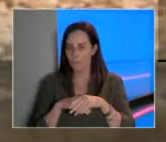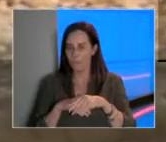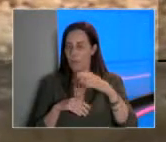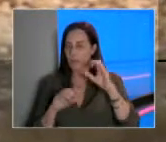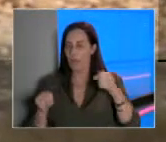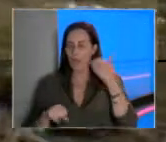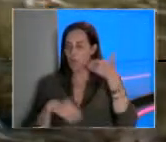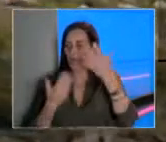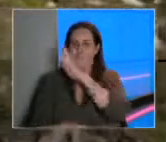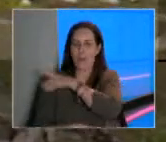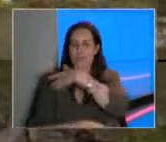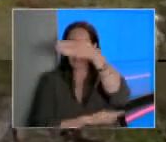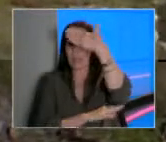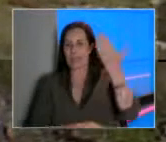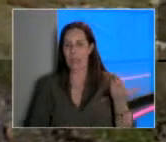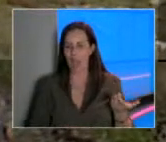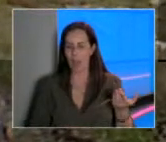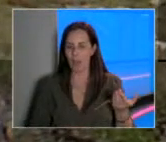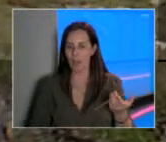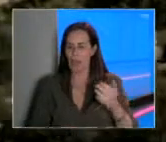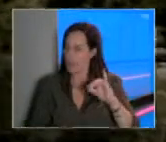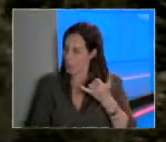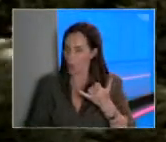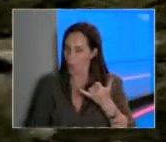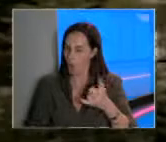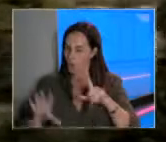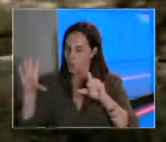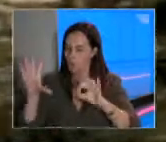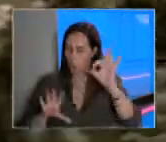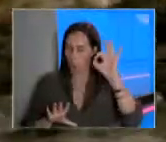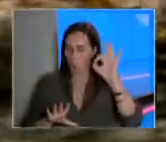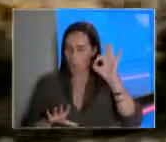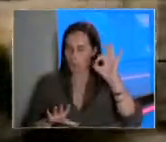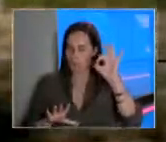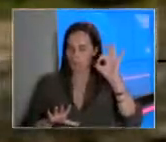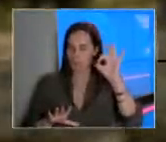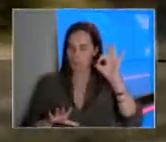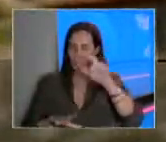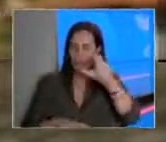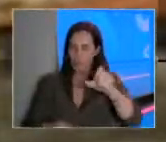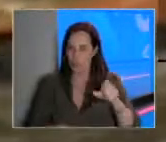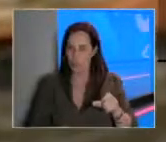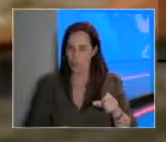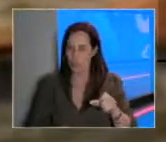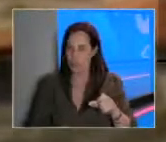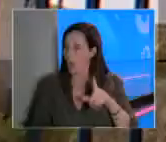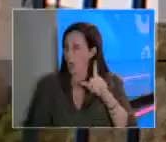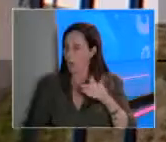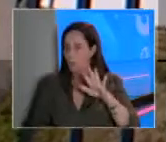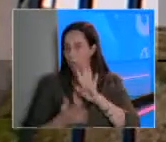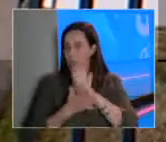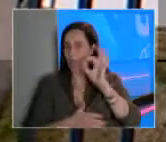טראמפ מעניק לפלסטינים מדינה, אמנם על 70% מהיהודה ושומרון, אבל עוד